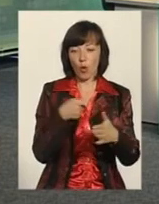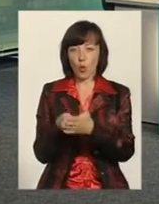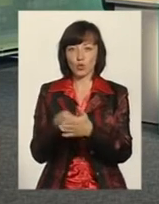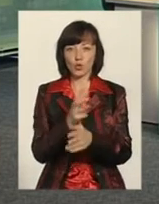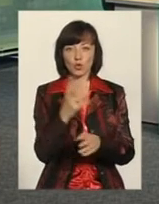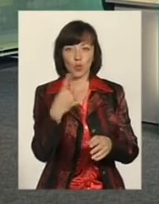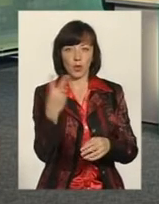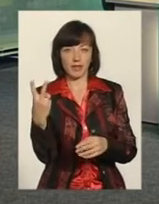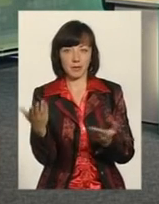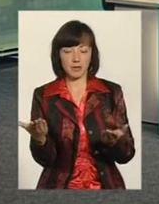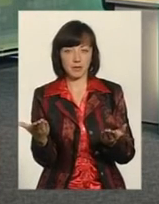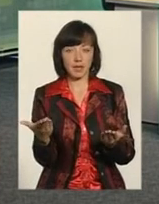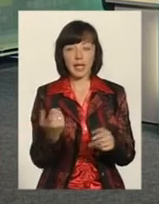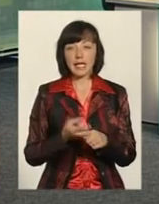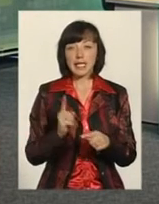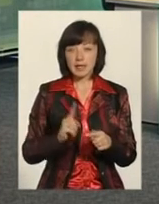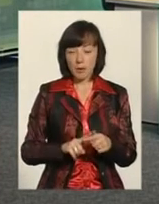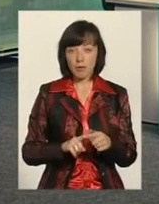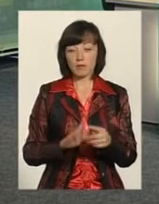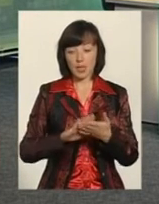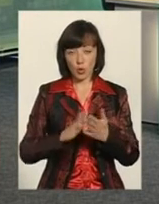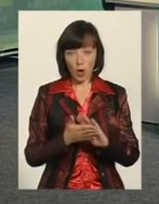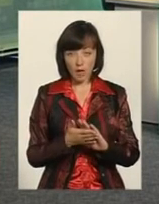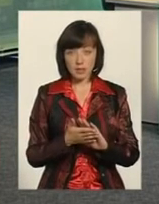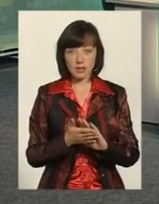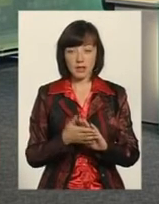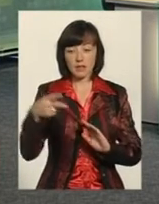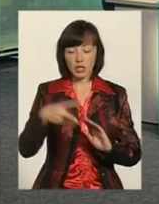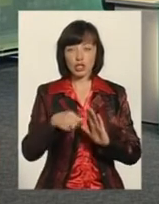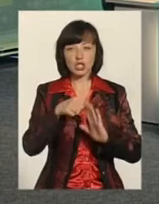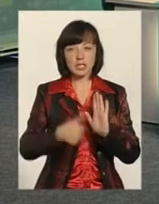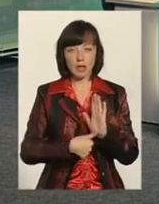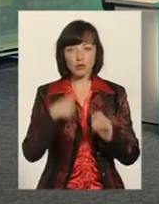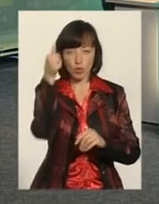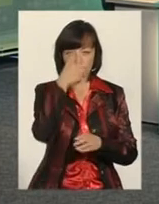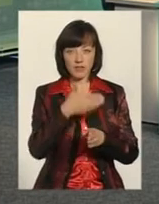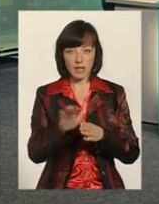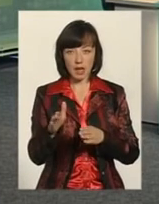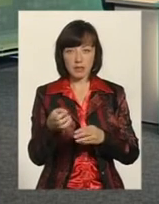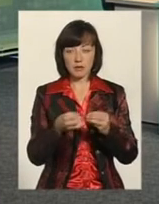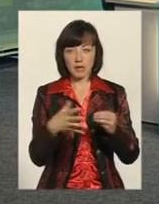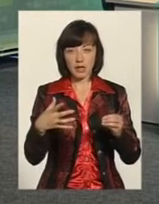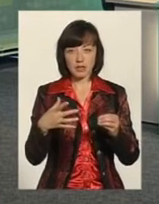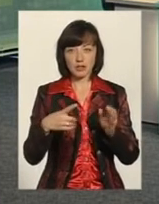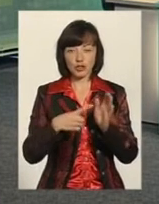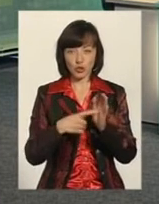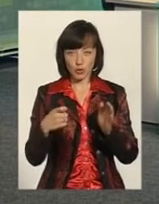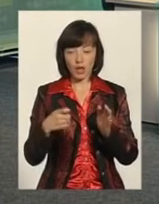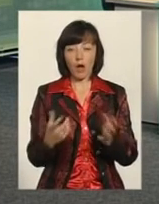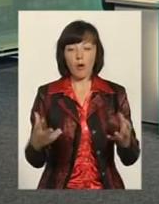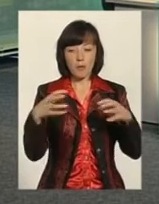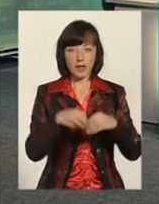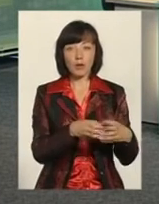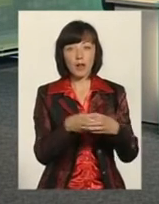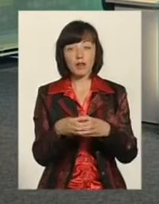42. В даному контексті, от, в 2016 році, виділяється 15600 і об'єднана громада самостійно